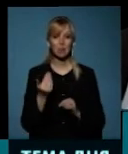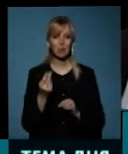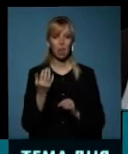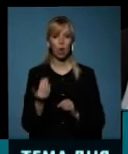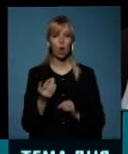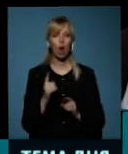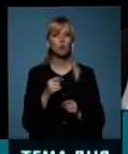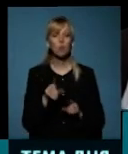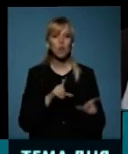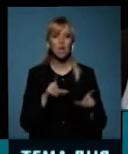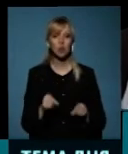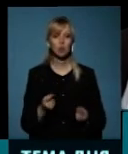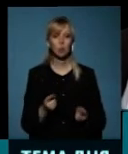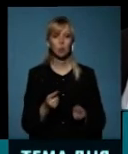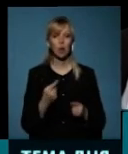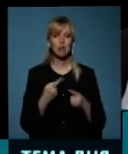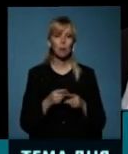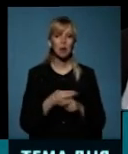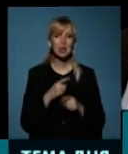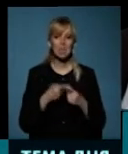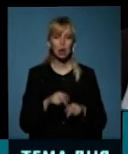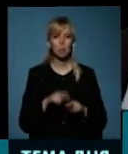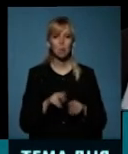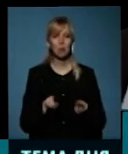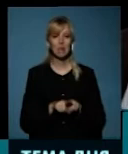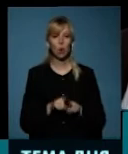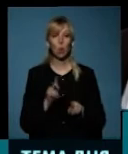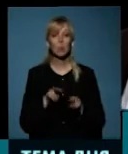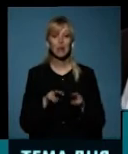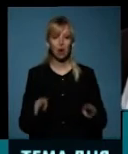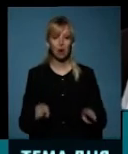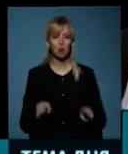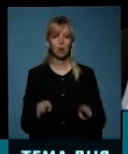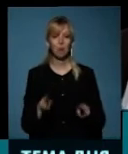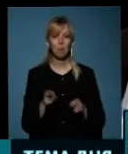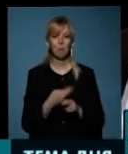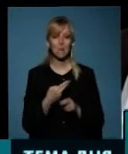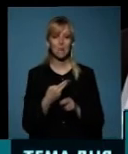Чому ж вони виїжджають? Да, без технічного паспорта також. Так же само без